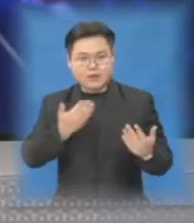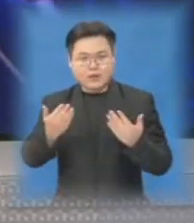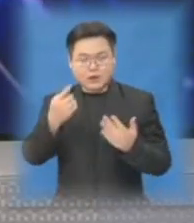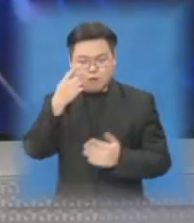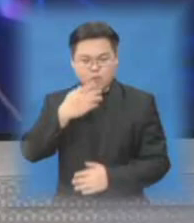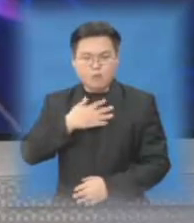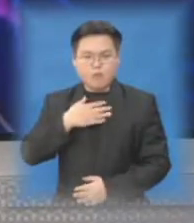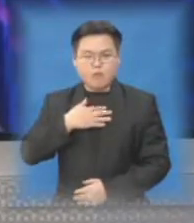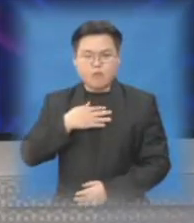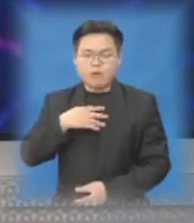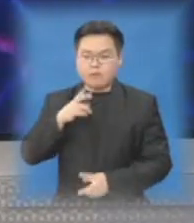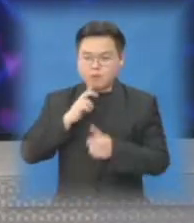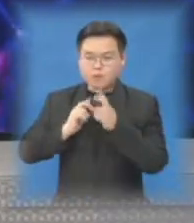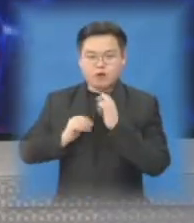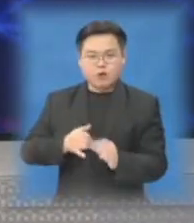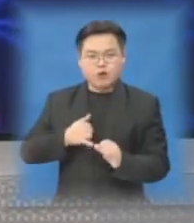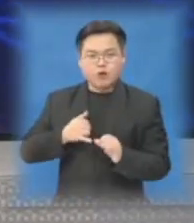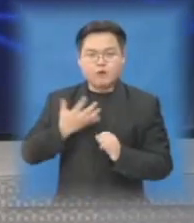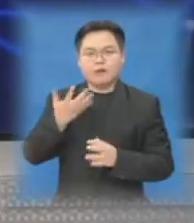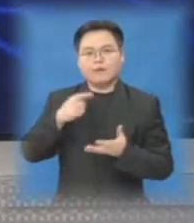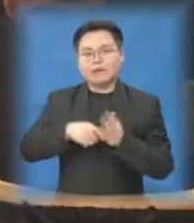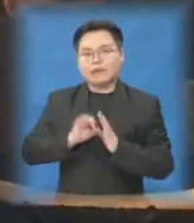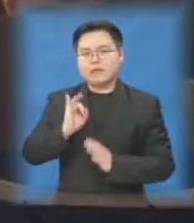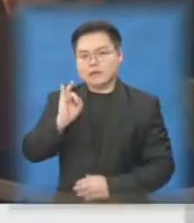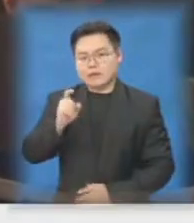байгаа тоогоор 5 дахин өндөр байна.